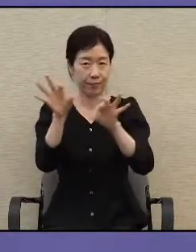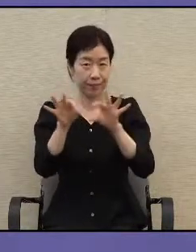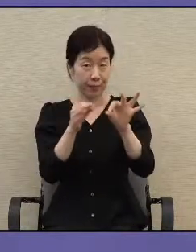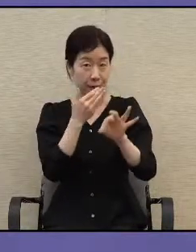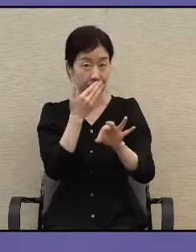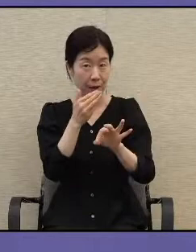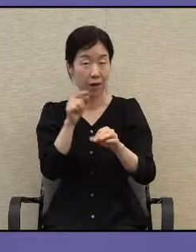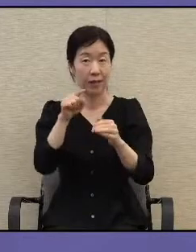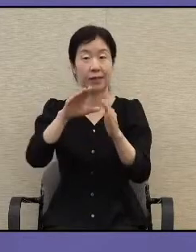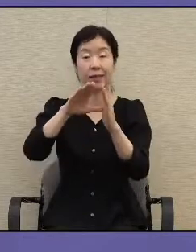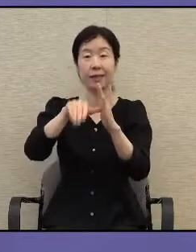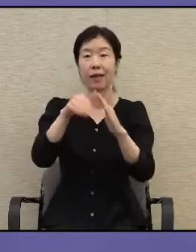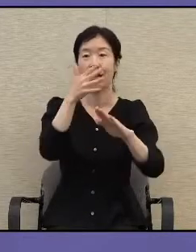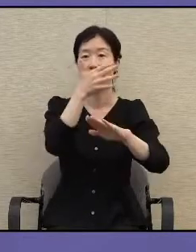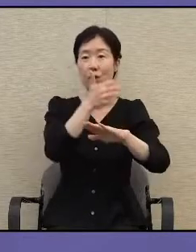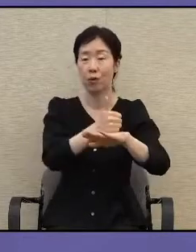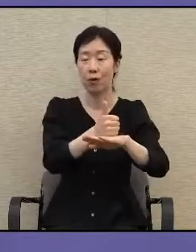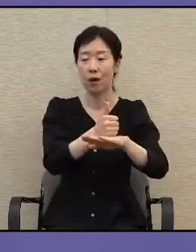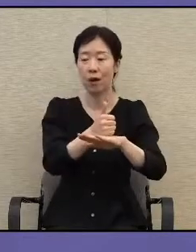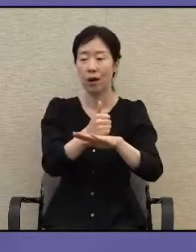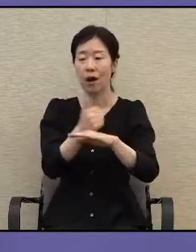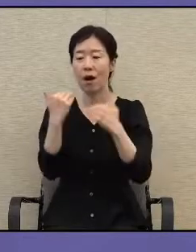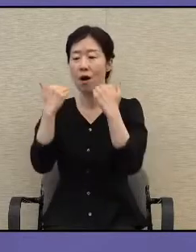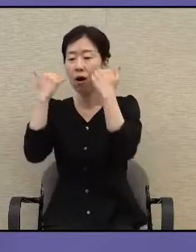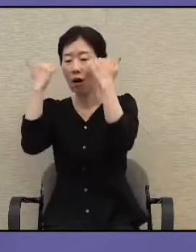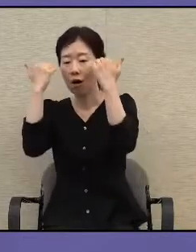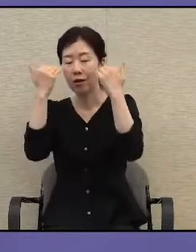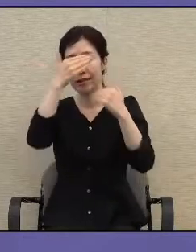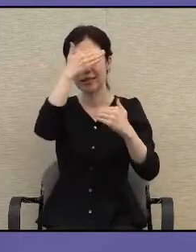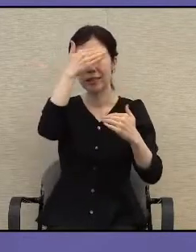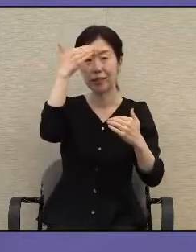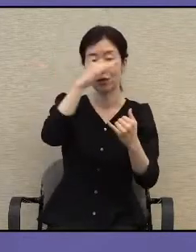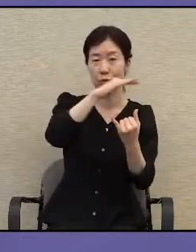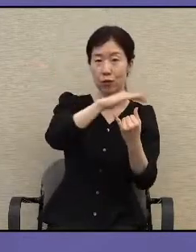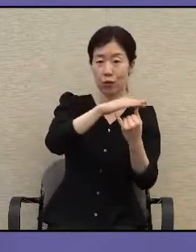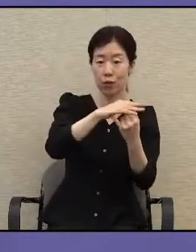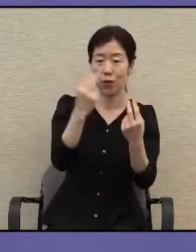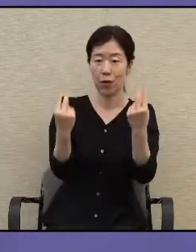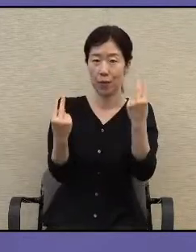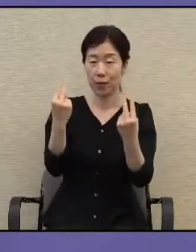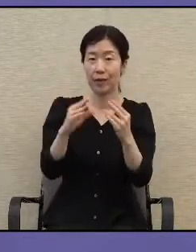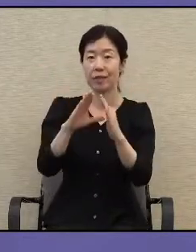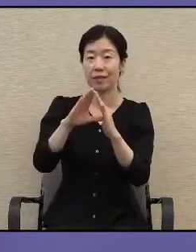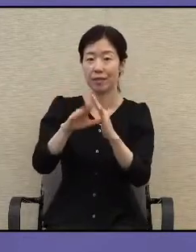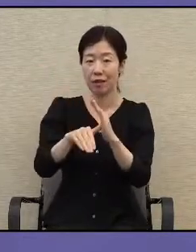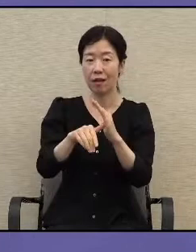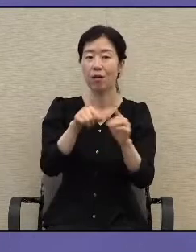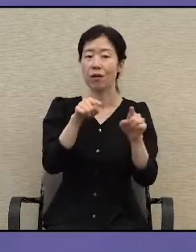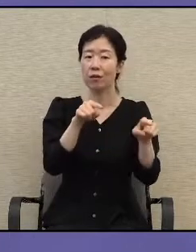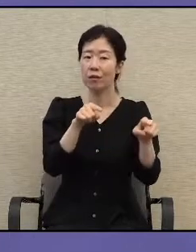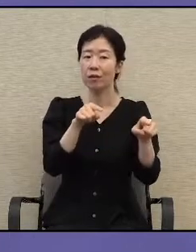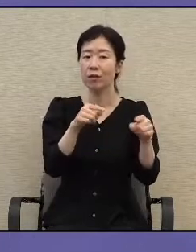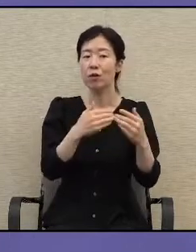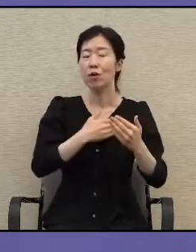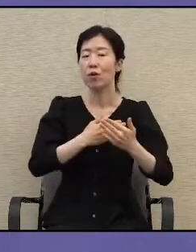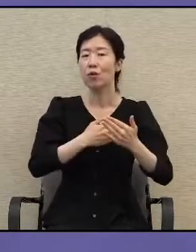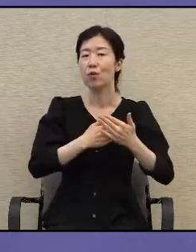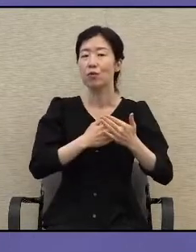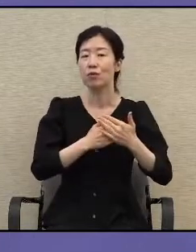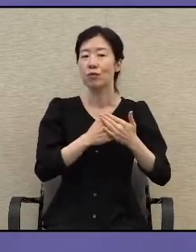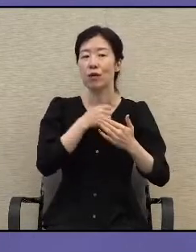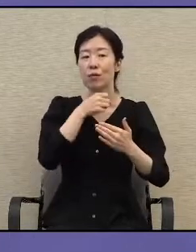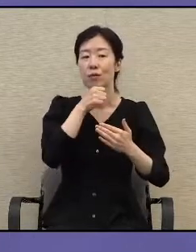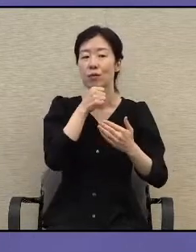당시에 성인조사 결과하고 비교해보면 그래도 청소년들이 좀 더 리질리언트한 것 같습니다. 불안 위험군